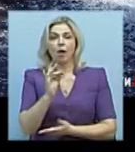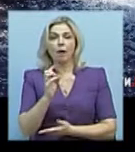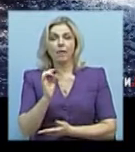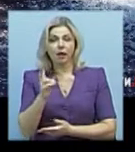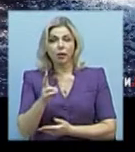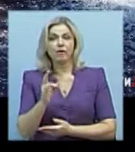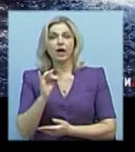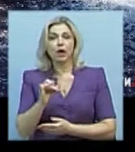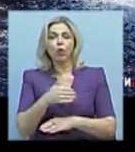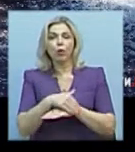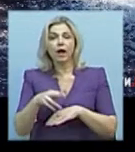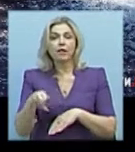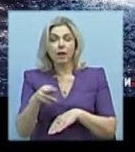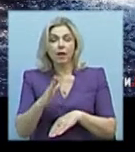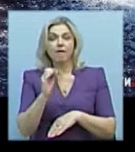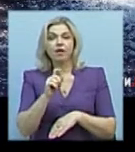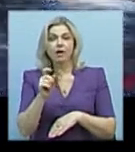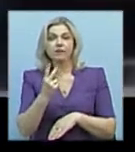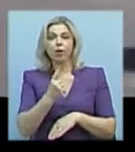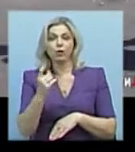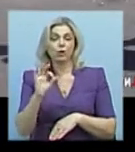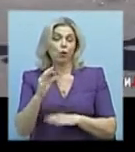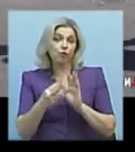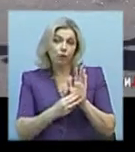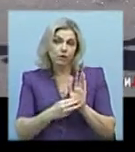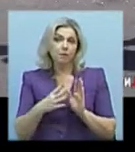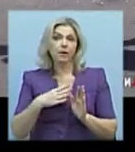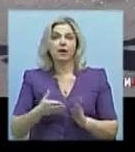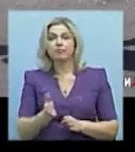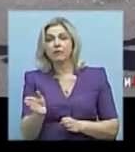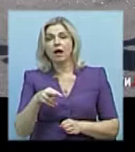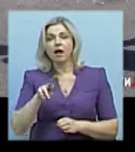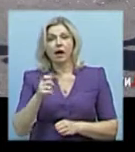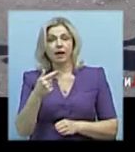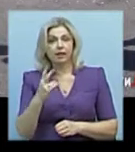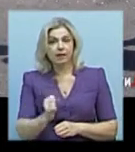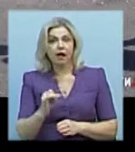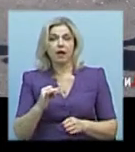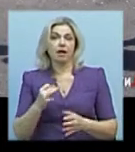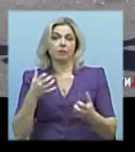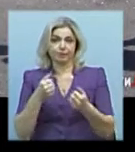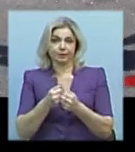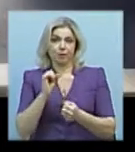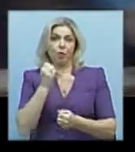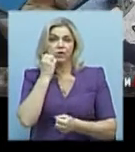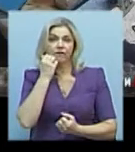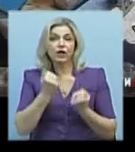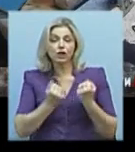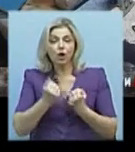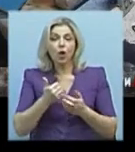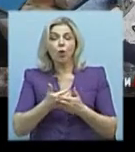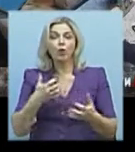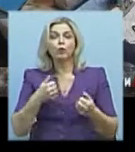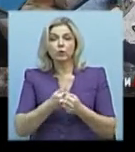Декабристів. А ВАЗ-2108 їхав по Лягіна у бік вулиці Прикордонної, коли врізався у Москвич. Від удару